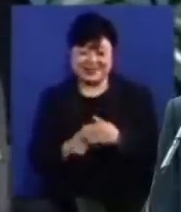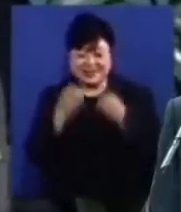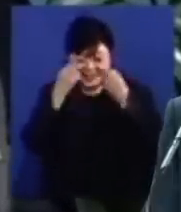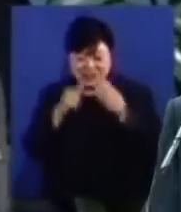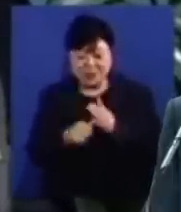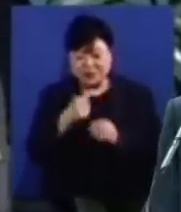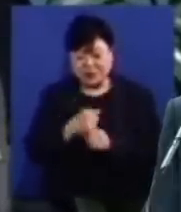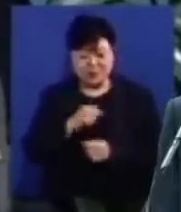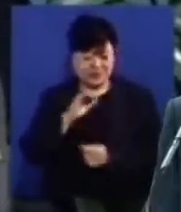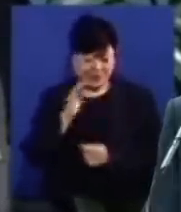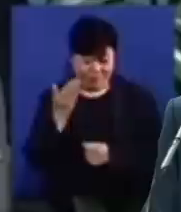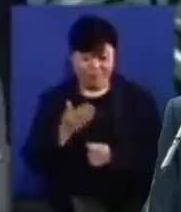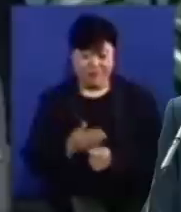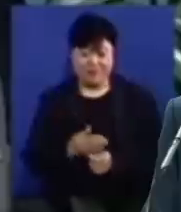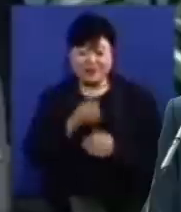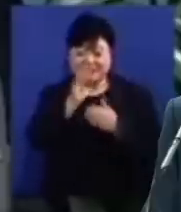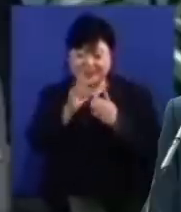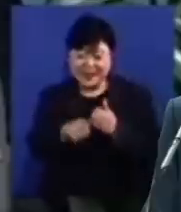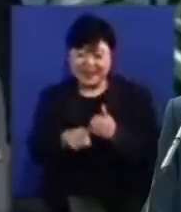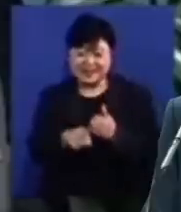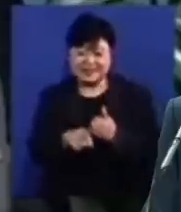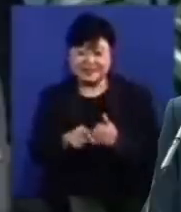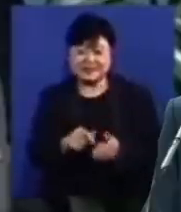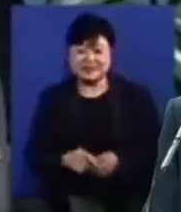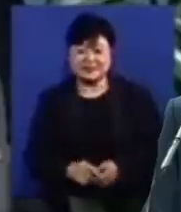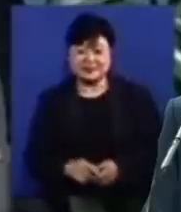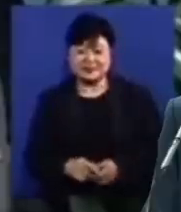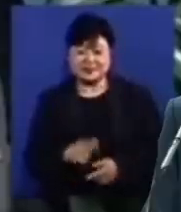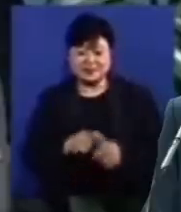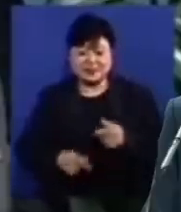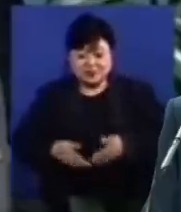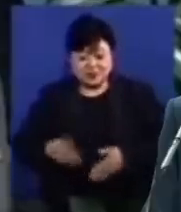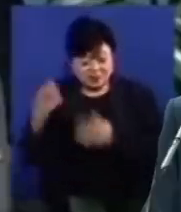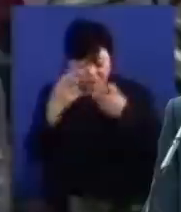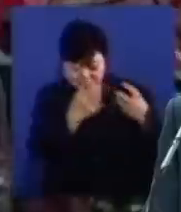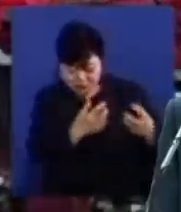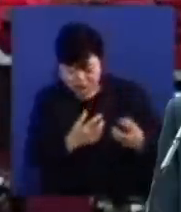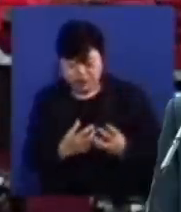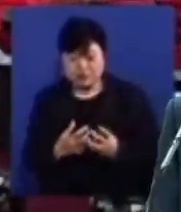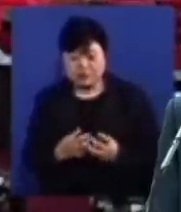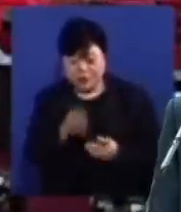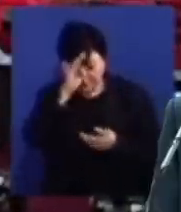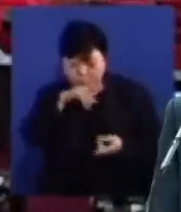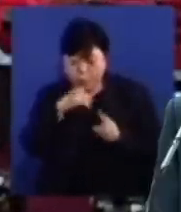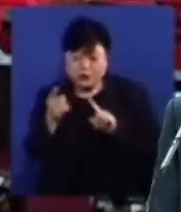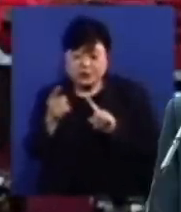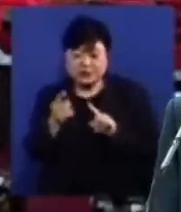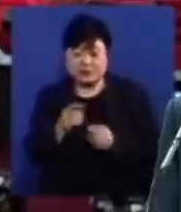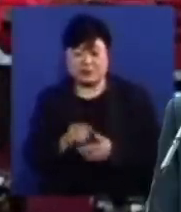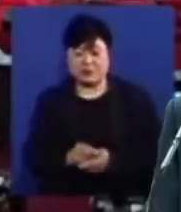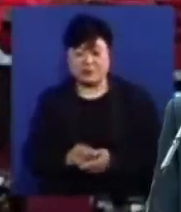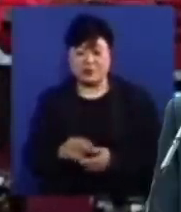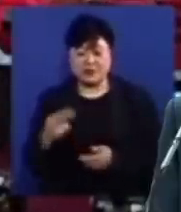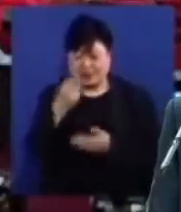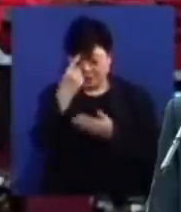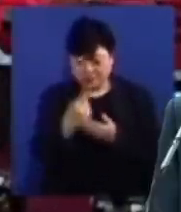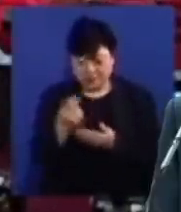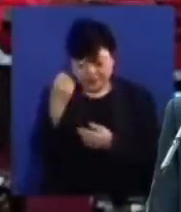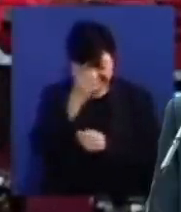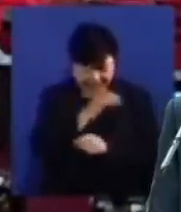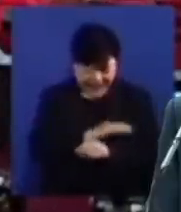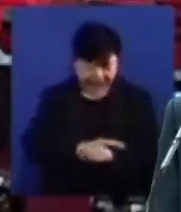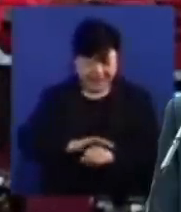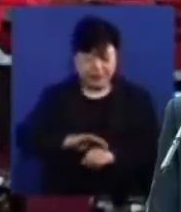새로운 피조물이 되는 것입니다. 그럴 때 중생, 성령, 충만, 신유, 축복, 재림의 오중복음과 영혼이 잘됨